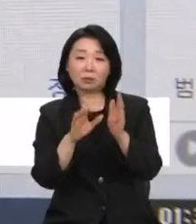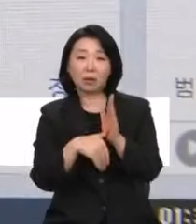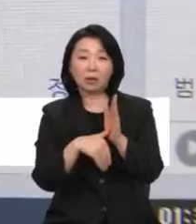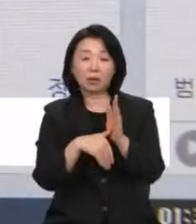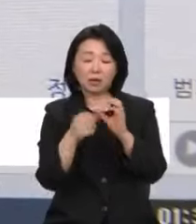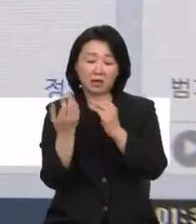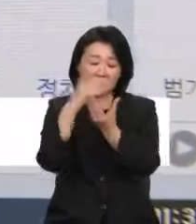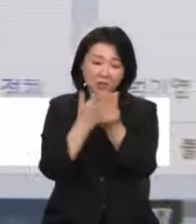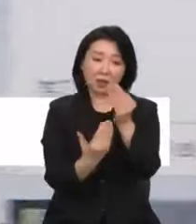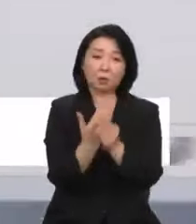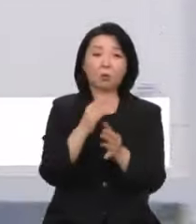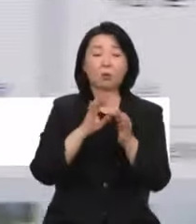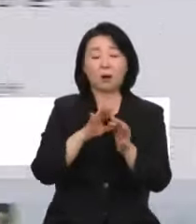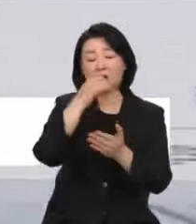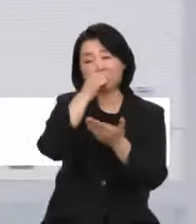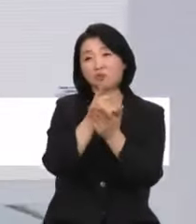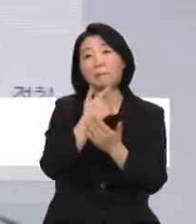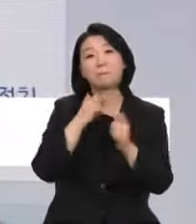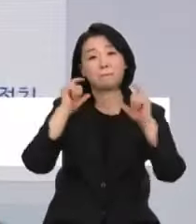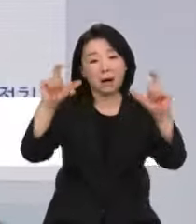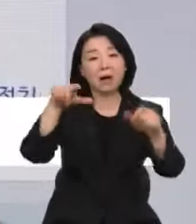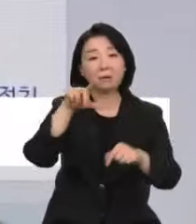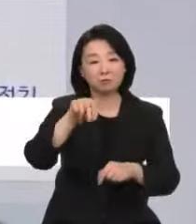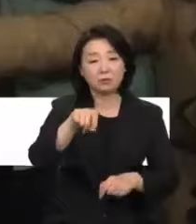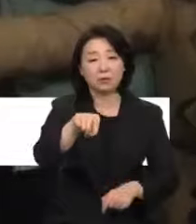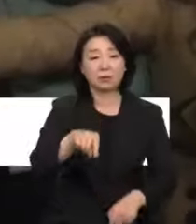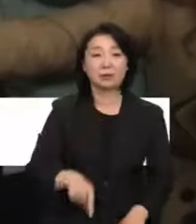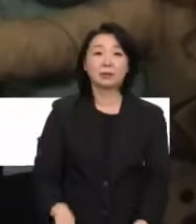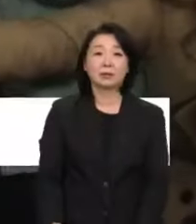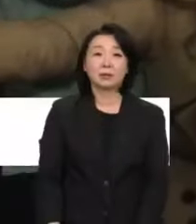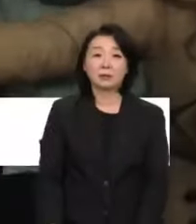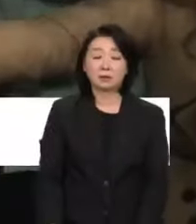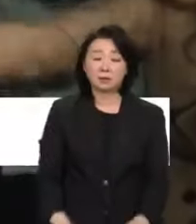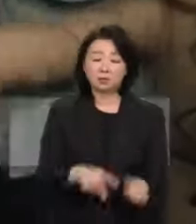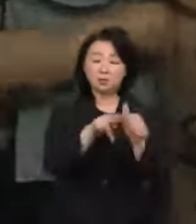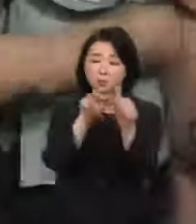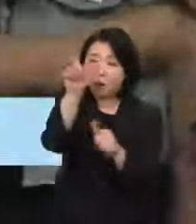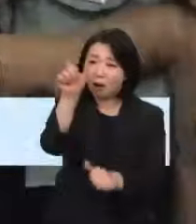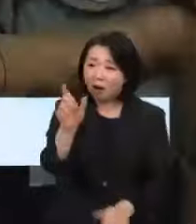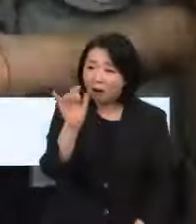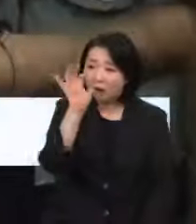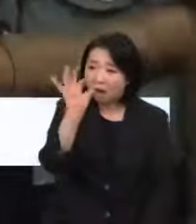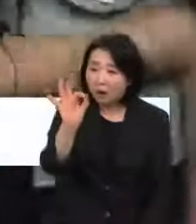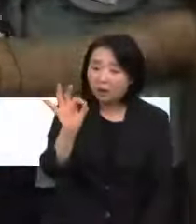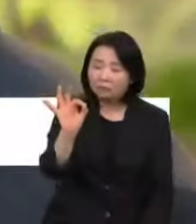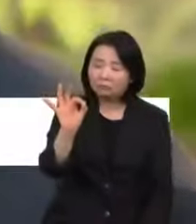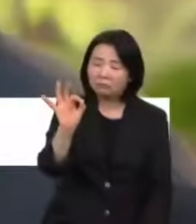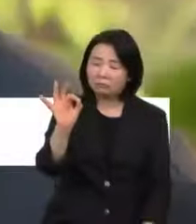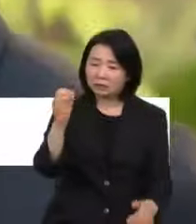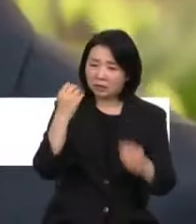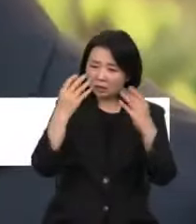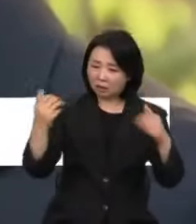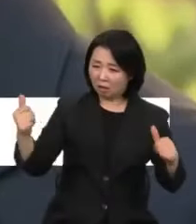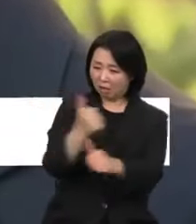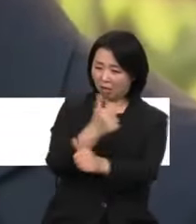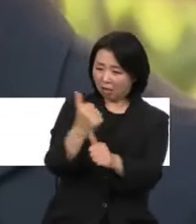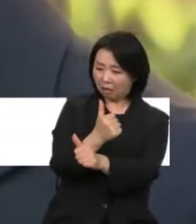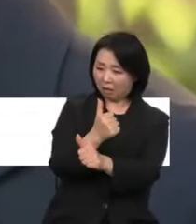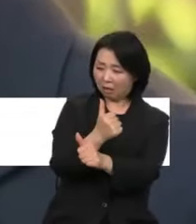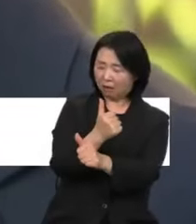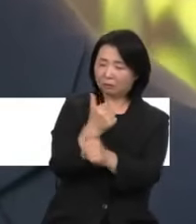보도 개입으로 유죄 판결을 받은 전력이 문제입니다. 거론되는 후보마다 쇄신 의지가 보이지 않는다는 비판이 나온